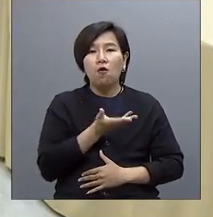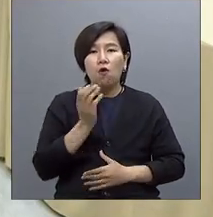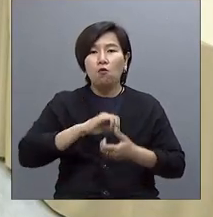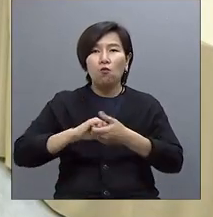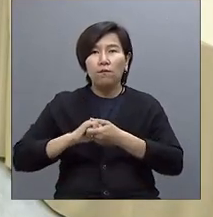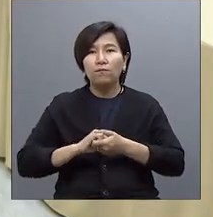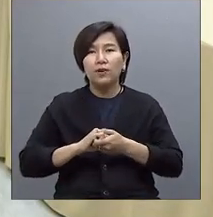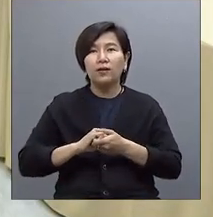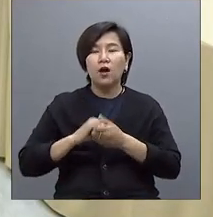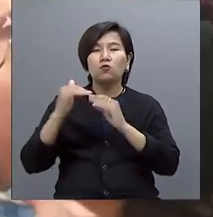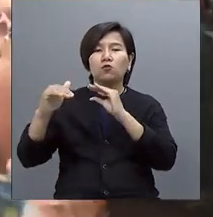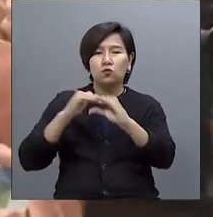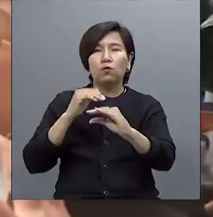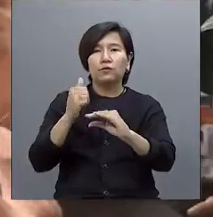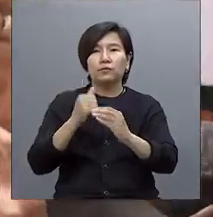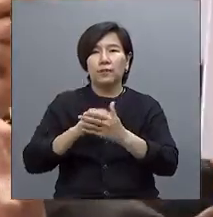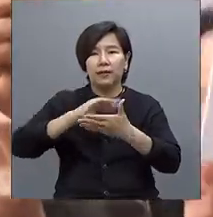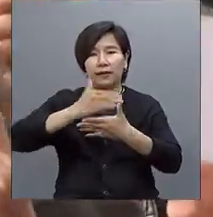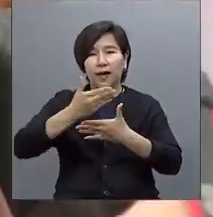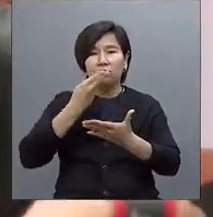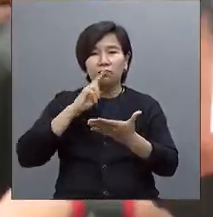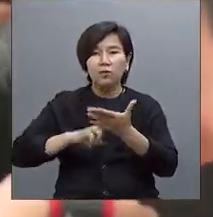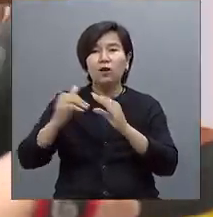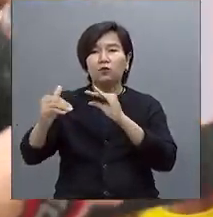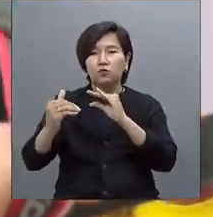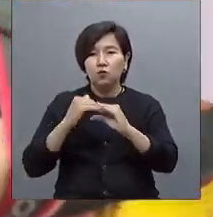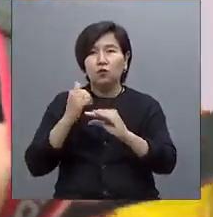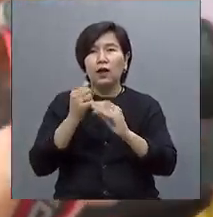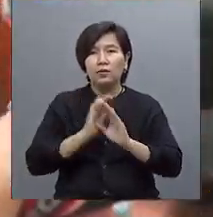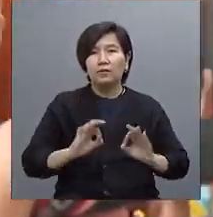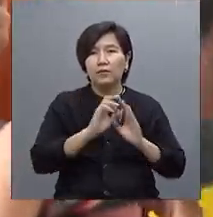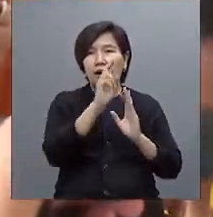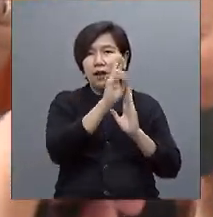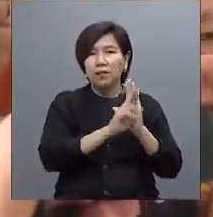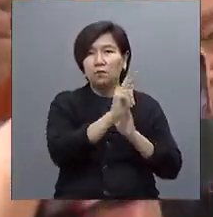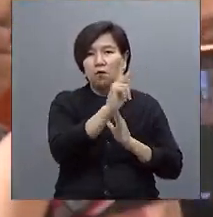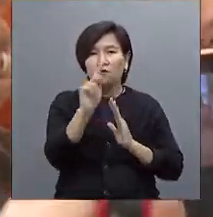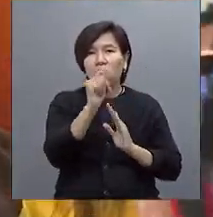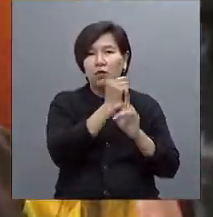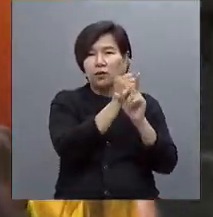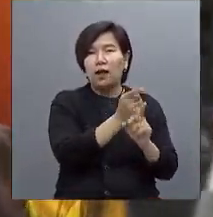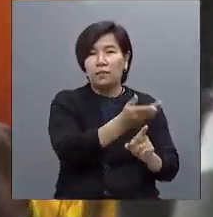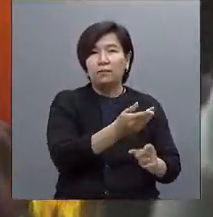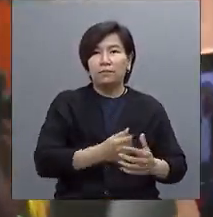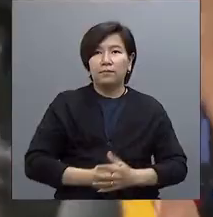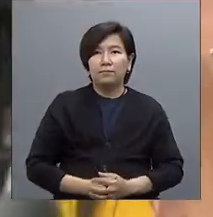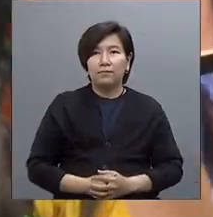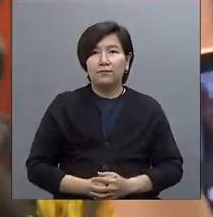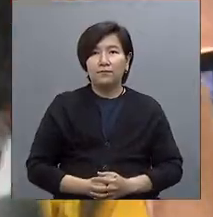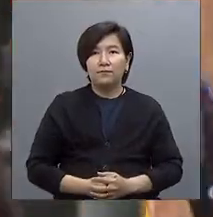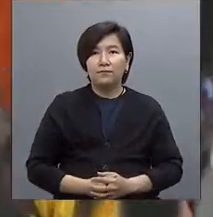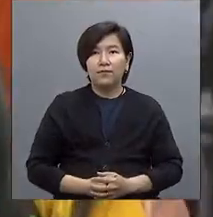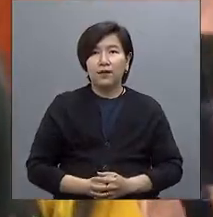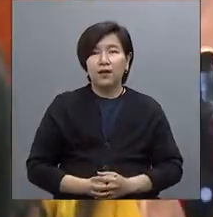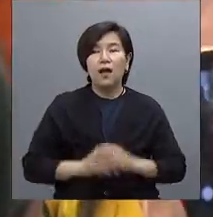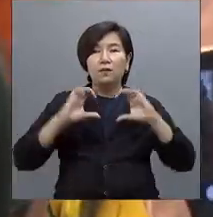นการ์ดอวยพรแทนนะคะเนื่องจากต้องระมัดระวังระเบียบต่างๆของคณะกรรมการการเลือกตั้งค่ะขณะที่การลงพื้นที่ตรวจราชการของนายกจ